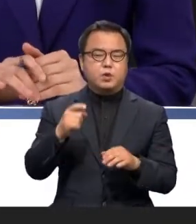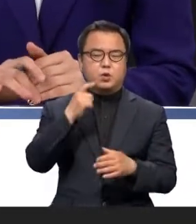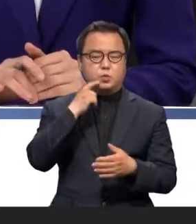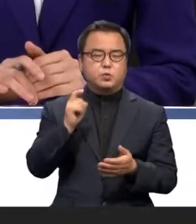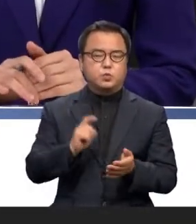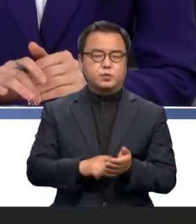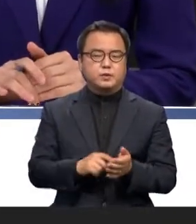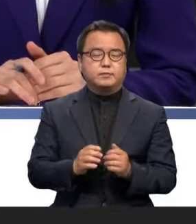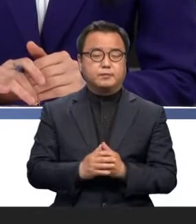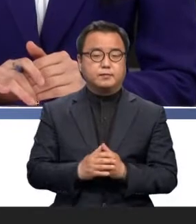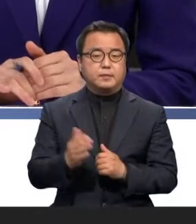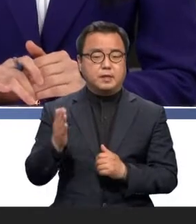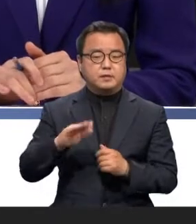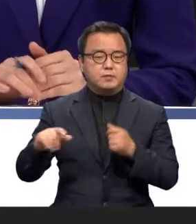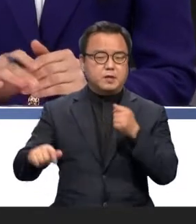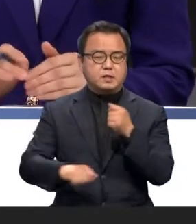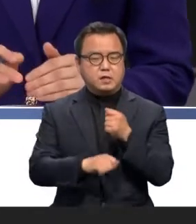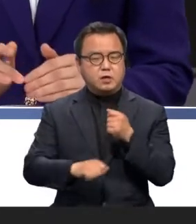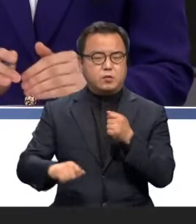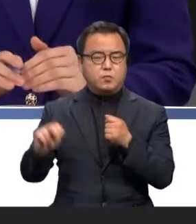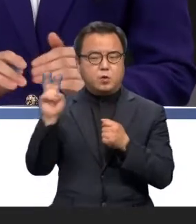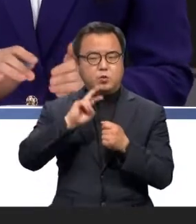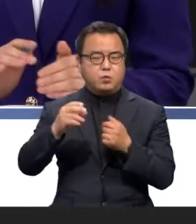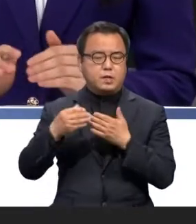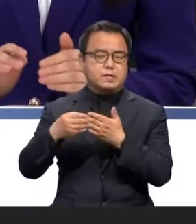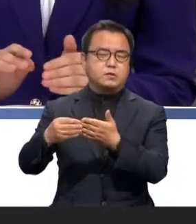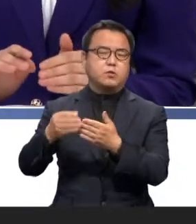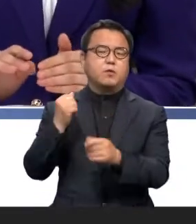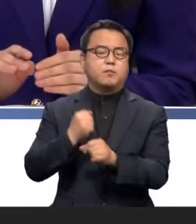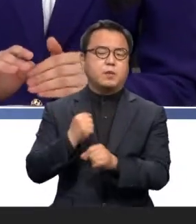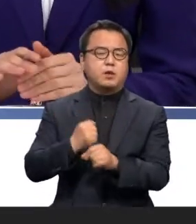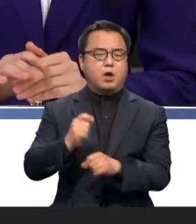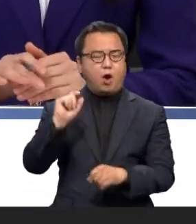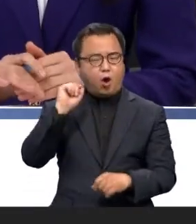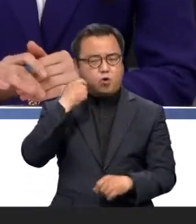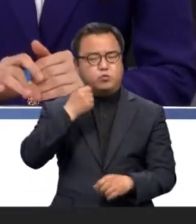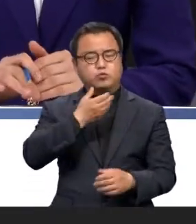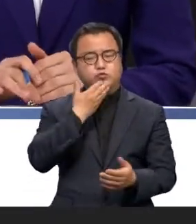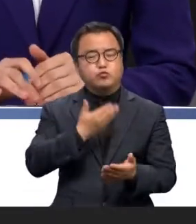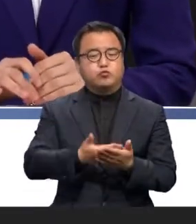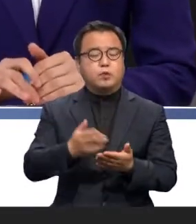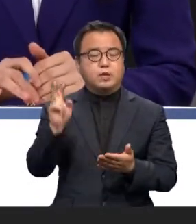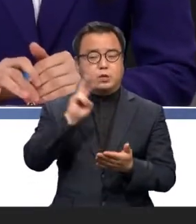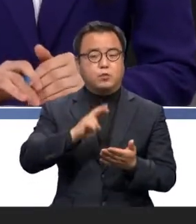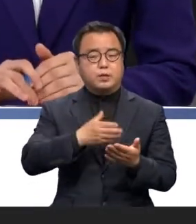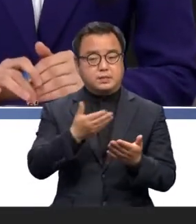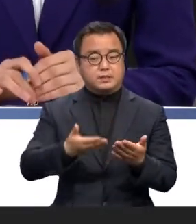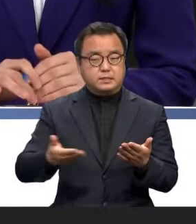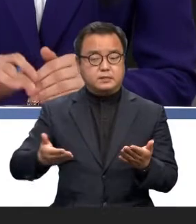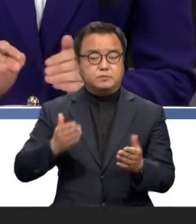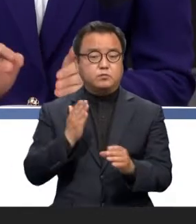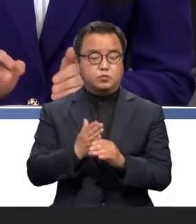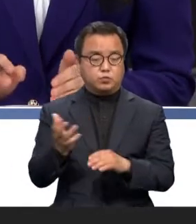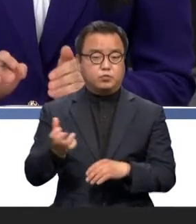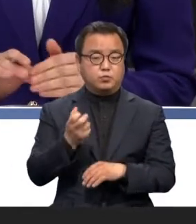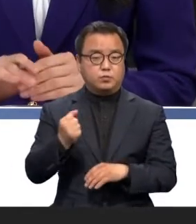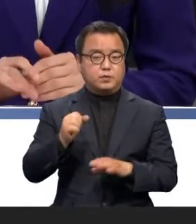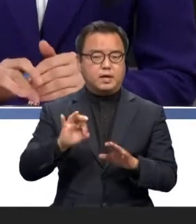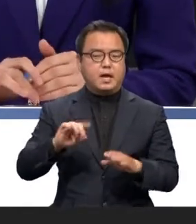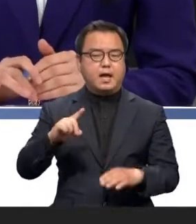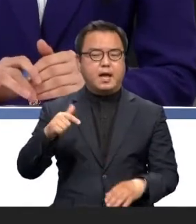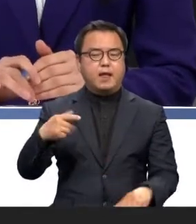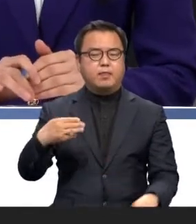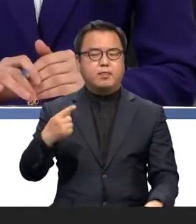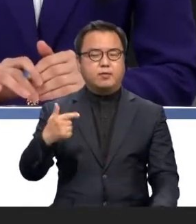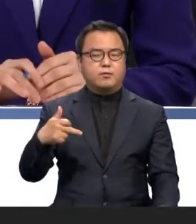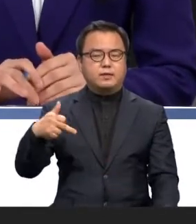편입니다. 대신 첼로 파트가 곡을 이끌어가고 굉장히 어렵고 중요한 멜로디들을 연주하는데요. 이는 당시 안톤